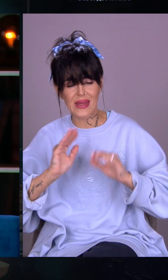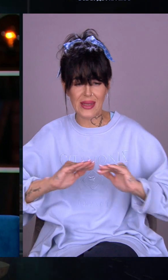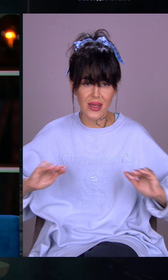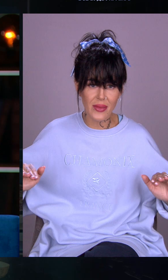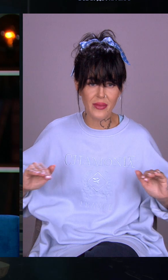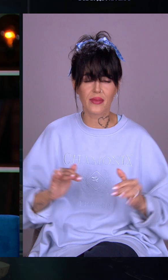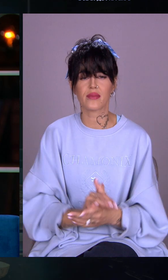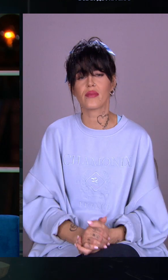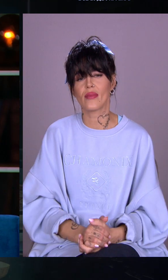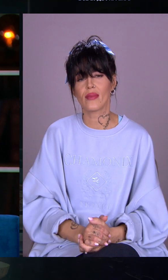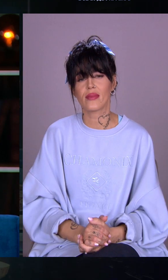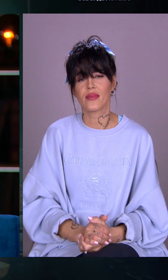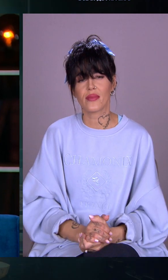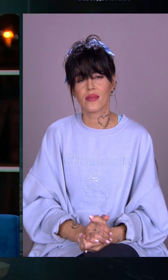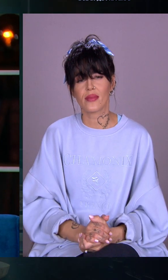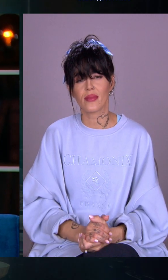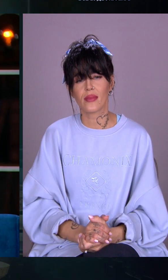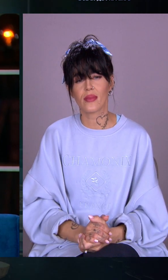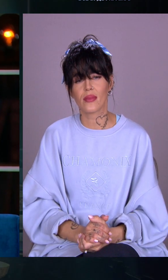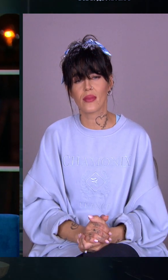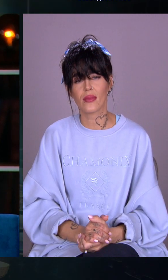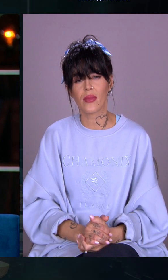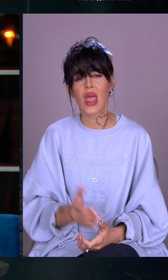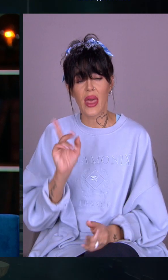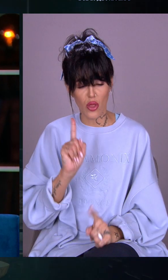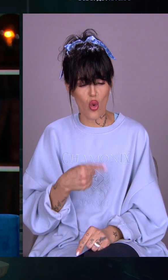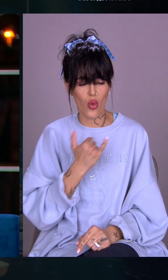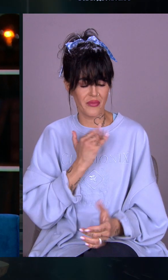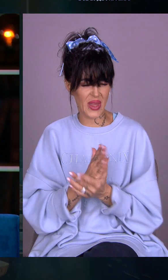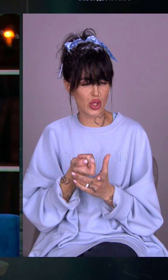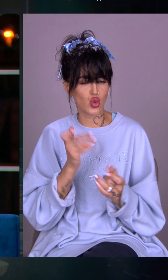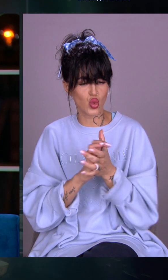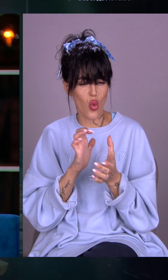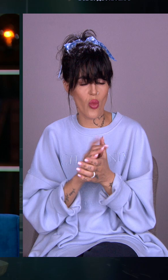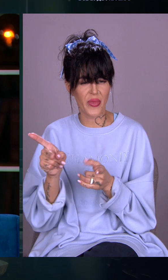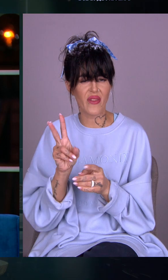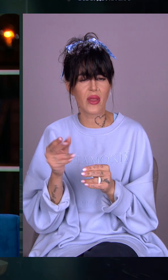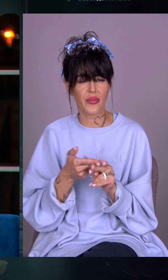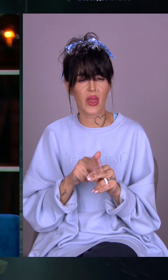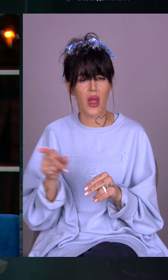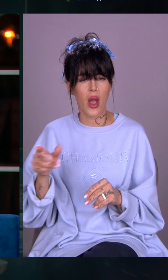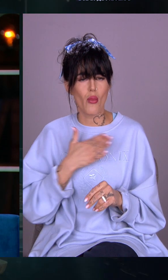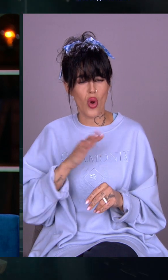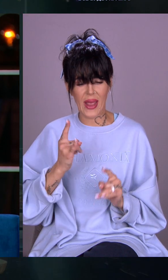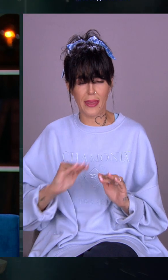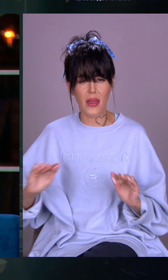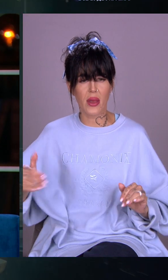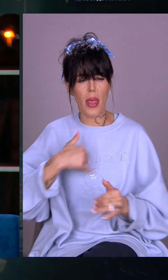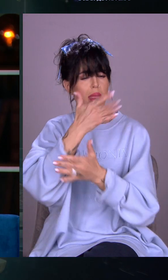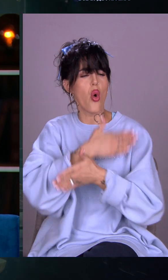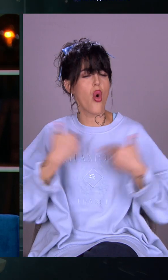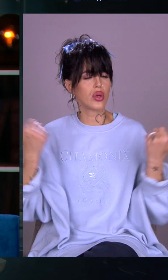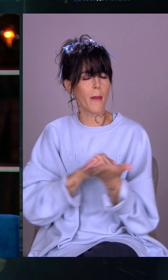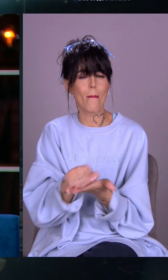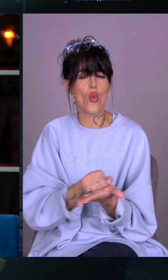один гуру з... вибудови стосунків з дітьми, і він каже, ну, от, він не хоче там, ну, наприклад, мити посуд.